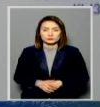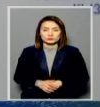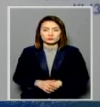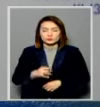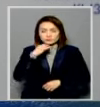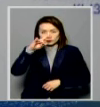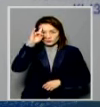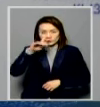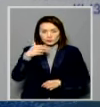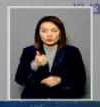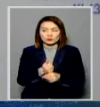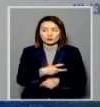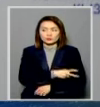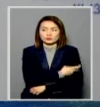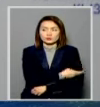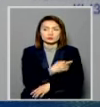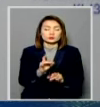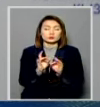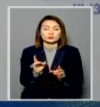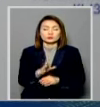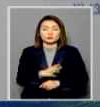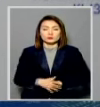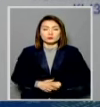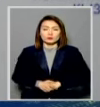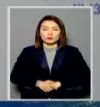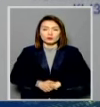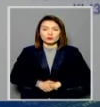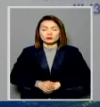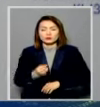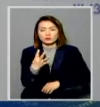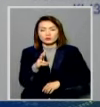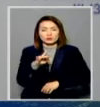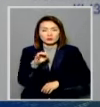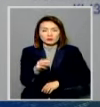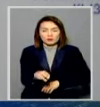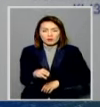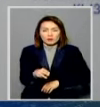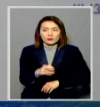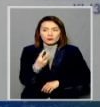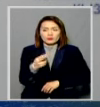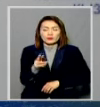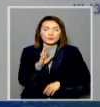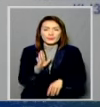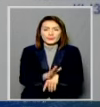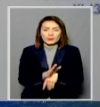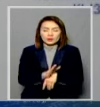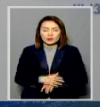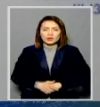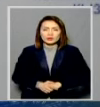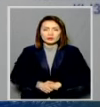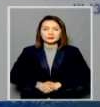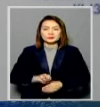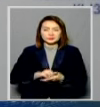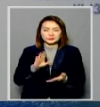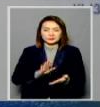Қазақстан Республикасының бас мемлекеттік санитарлық дәрігерінің 14 наурызда осы жылғы 12 қаулысы күшіне